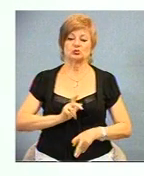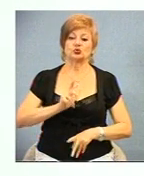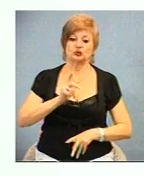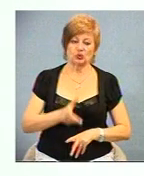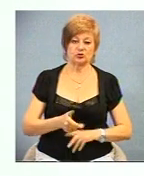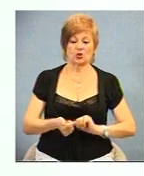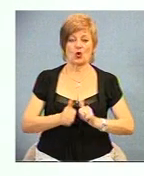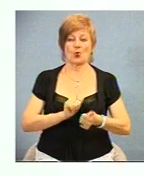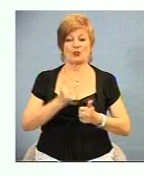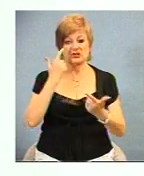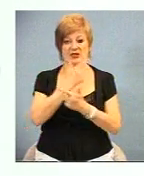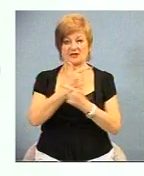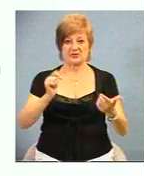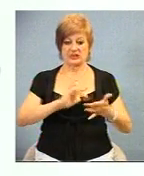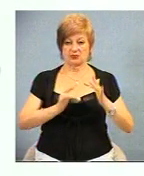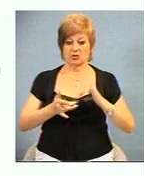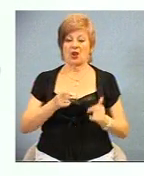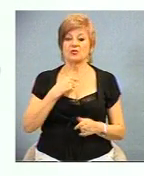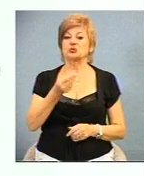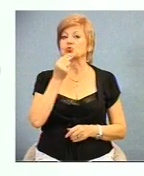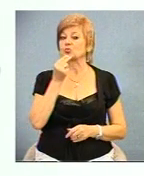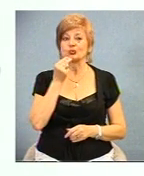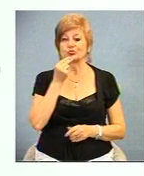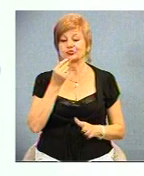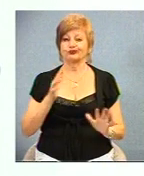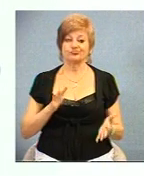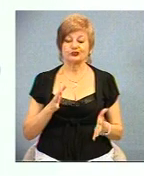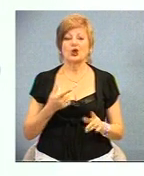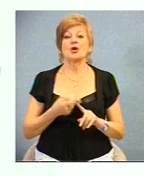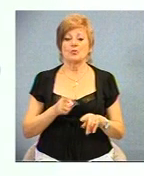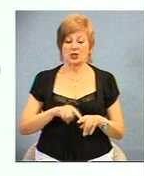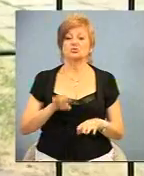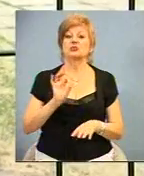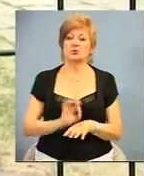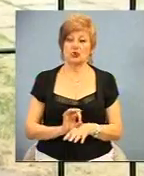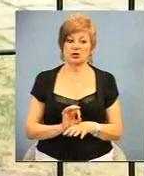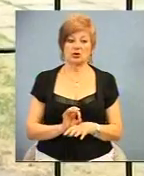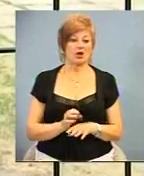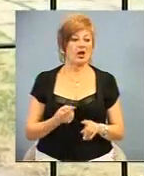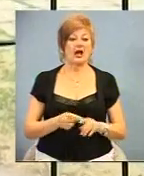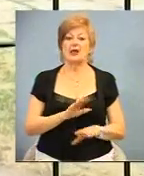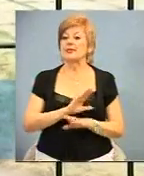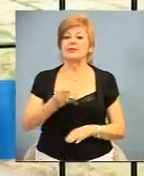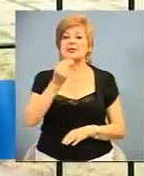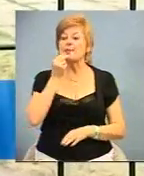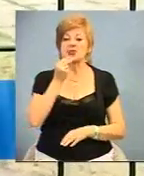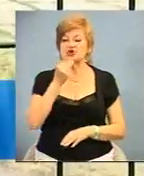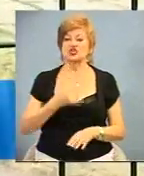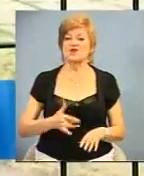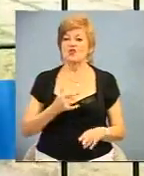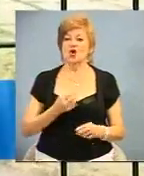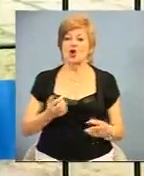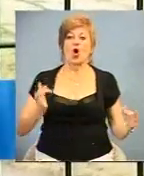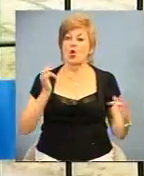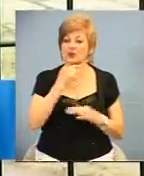обмінювалися інформацією в соцмережах. Мовляв, харчування підкачало, через це й захворіли. Це не пищевое отравление, тому що пищевое